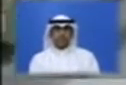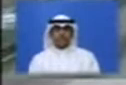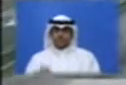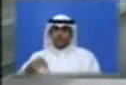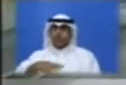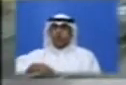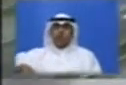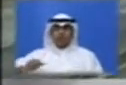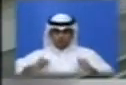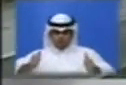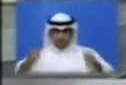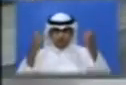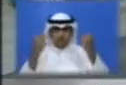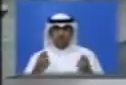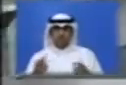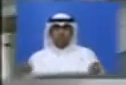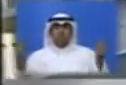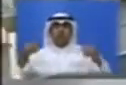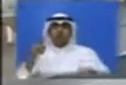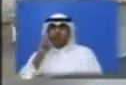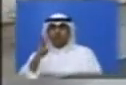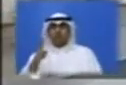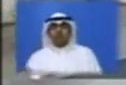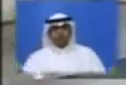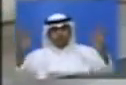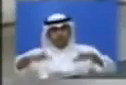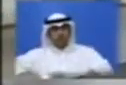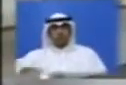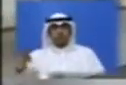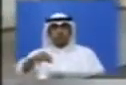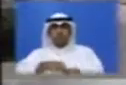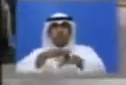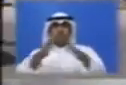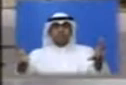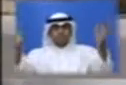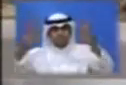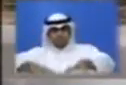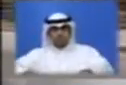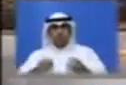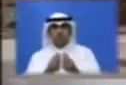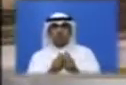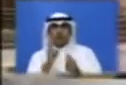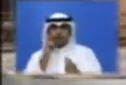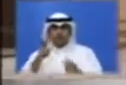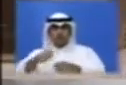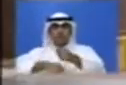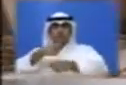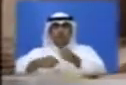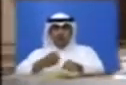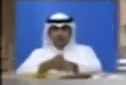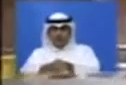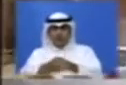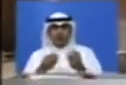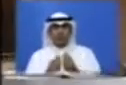تستعد المسالخ المركزية لاستقبال آلاف المضحين خلال أيام عيد الأضحى المبارك، وللوقوف على تلك